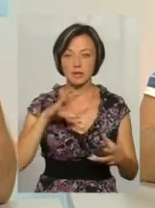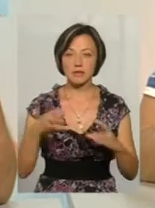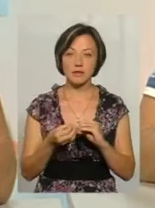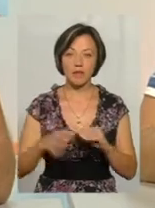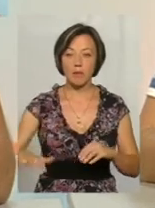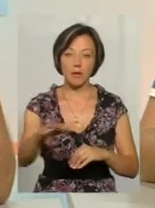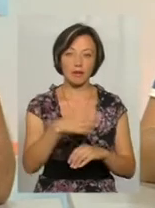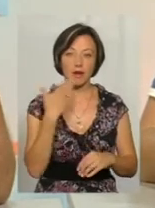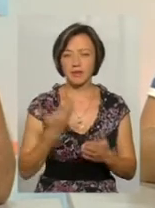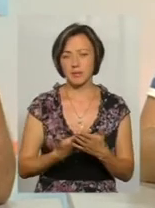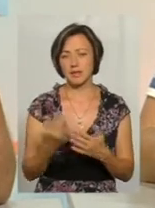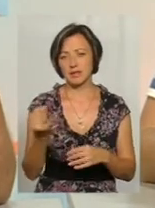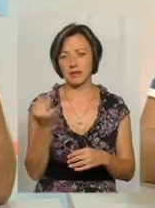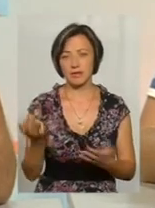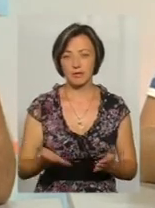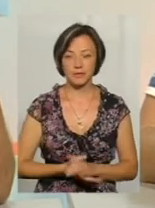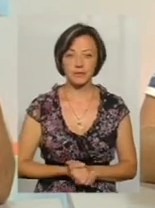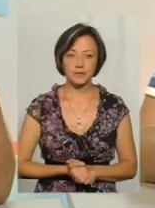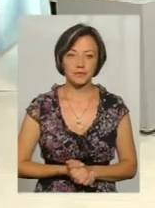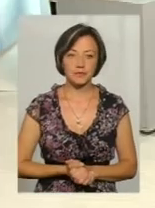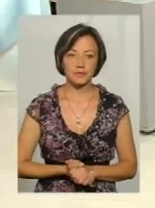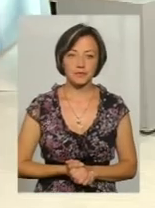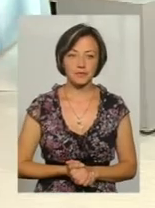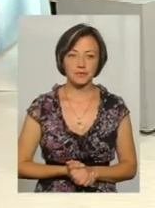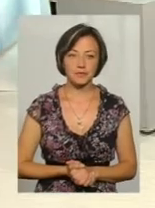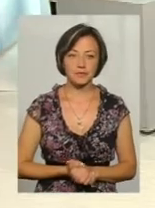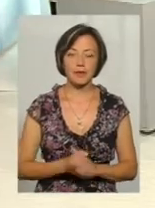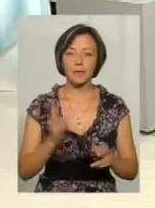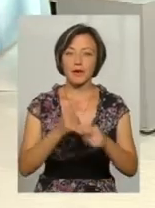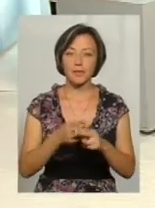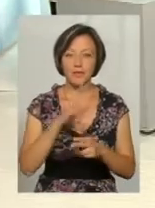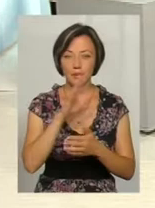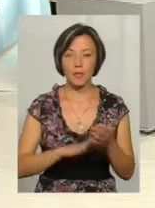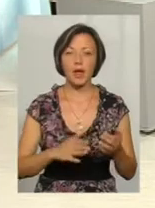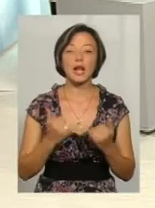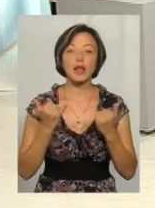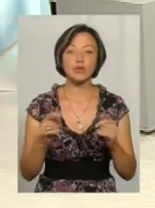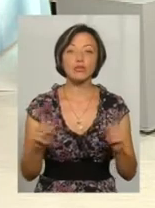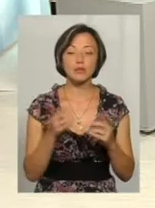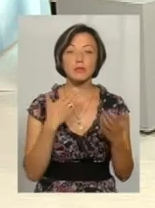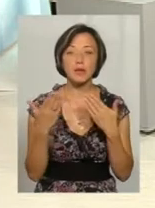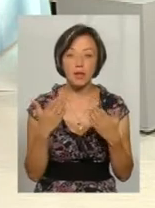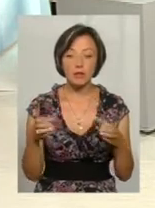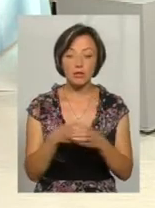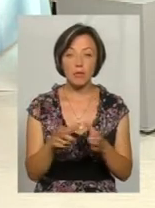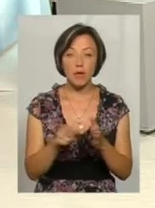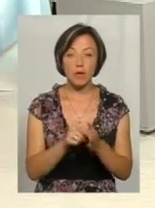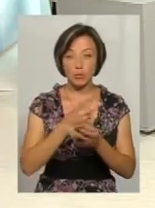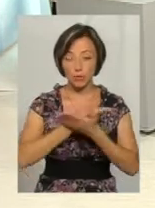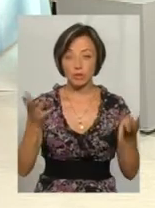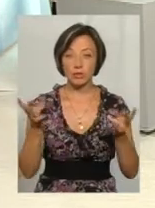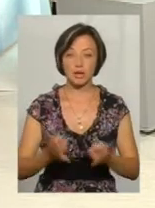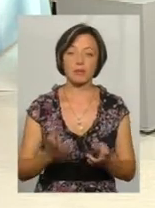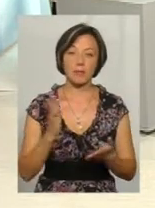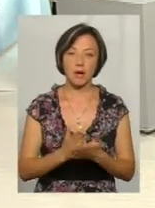Майдані, наприклад. Ну, от було б цікаво. Олеже, можна я переб'ю і вибачаюся? Знаєте, для того, щоб спілкуватися з громадою публічно, треба